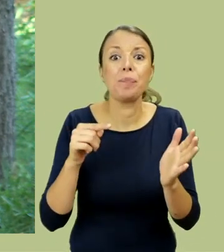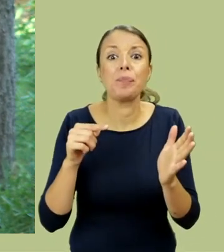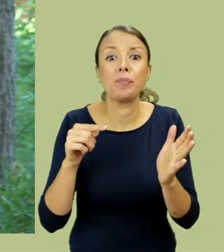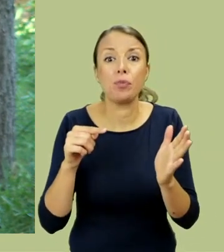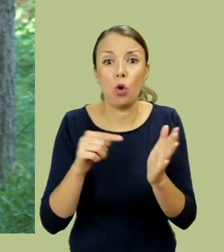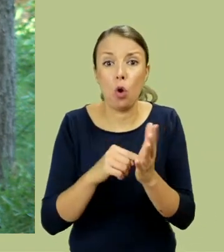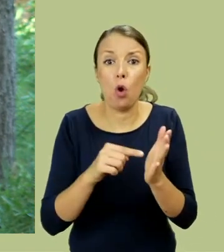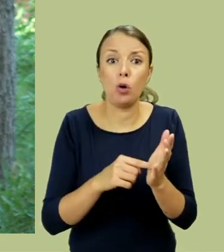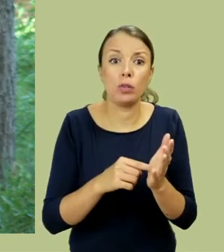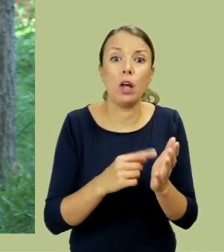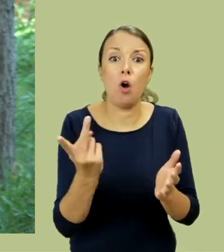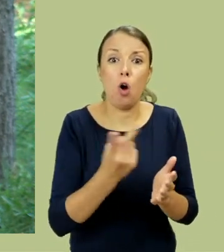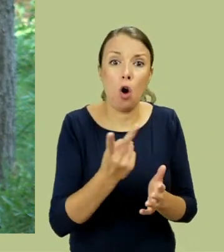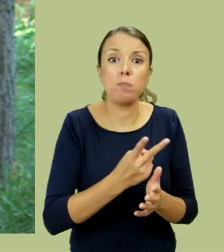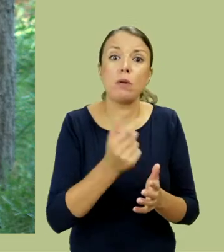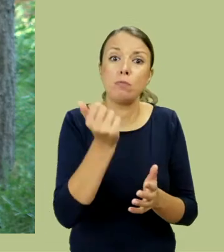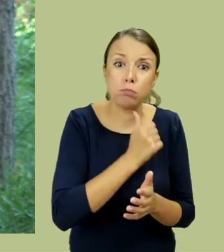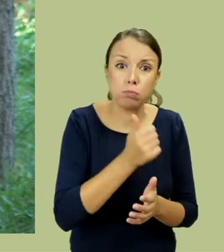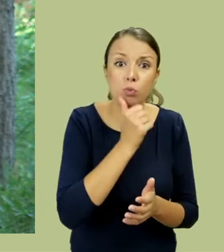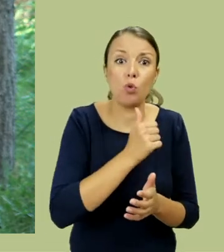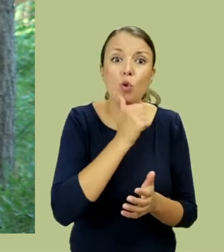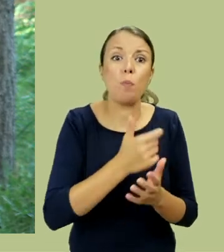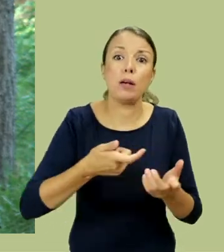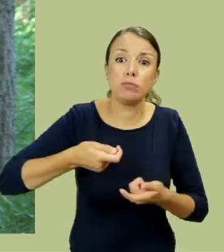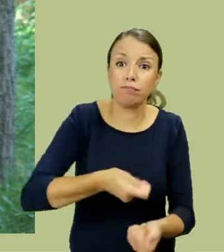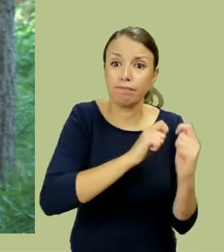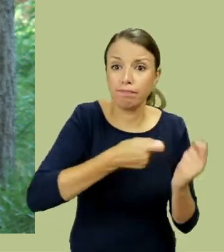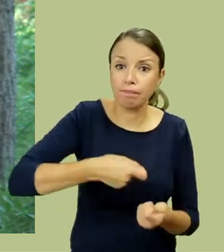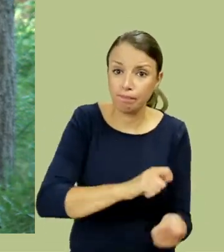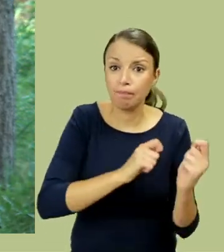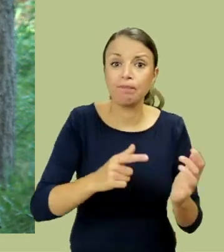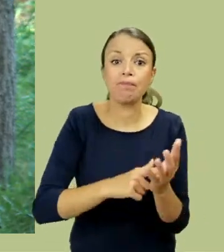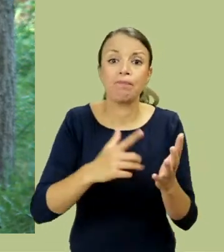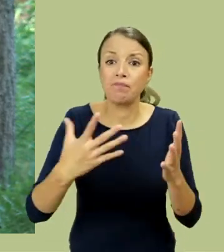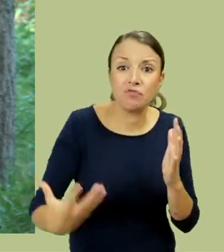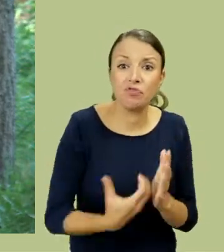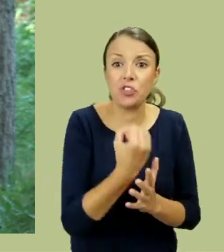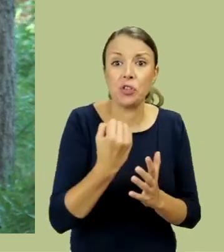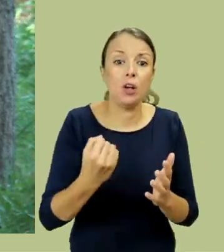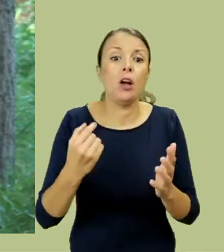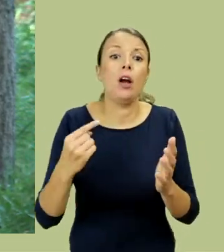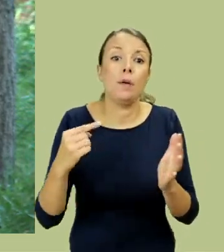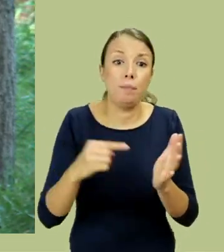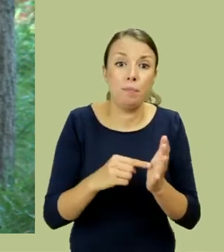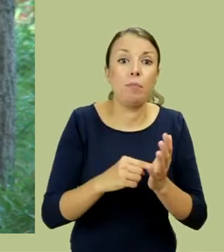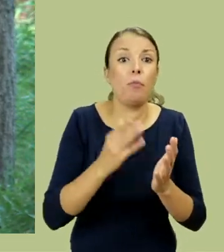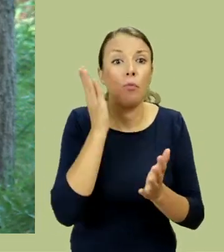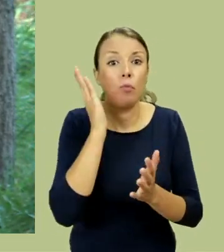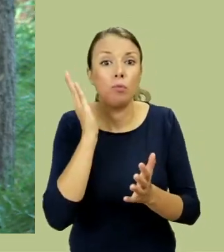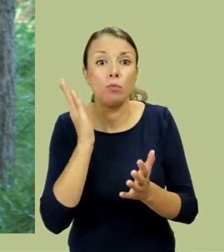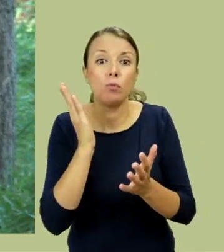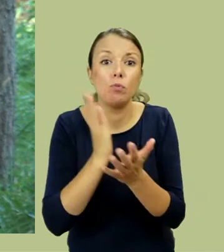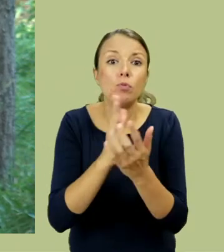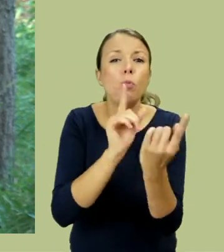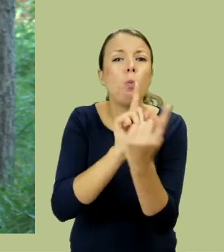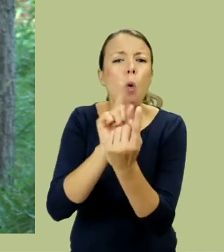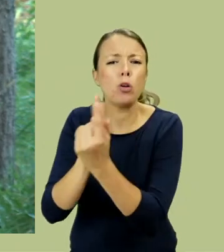potrafiły to znowu wyjąć, rozprowadzić, porozwozić po miastach, spotkać się z odpowiednimi